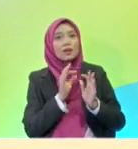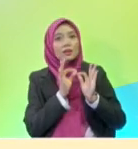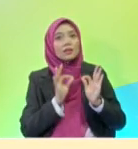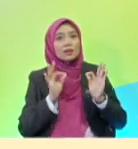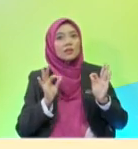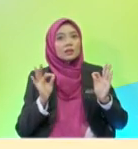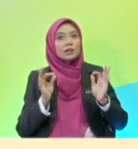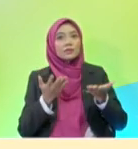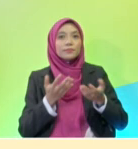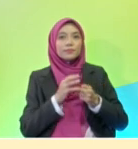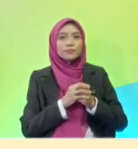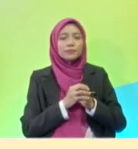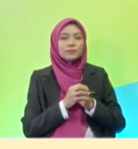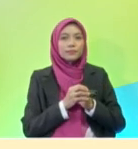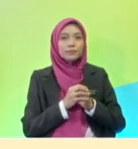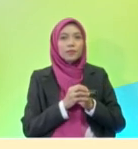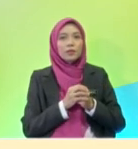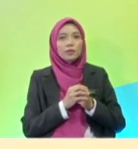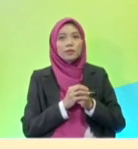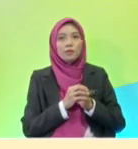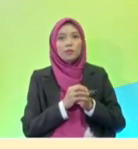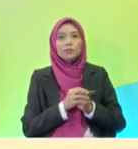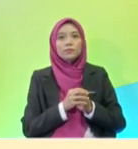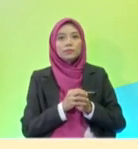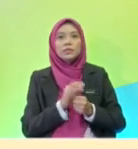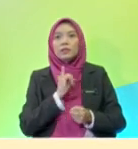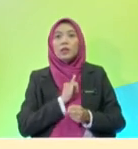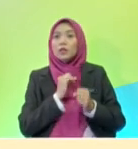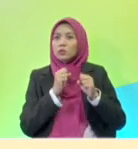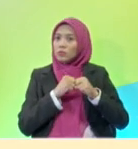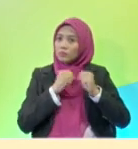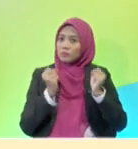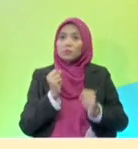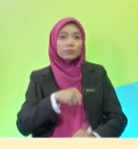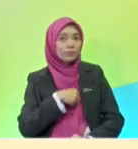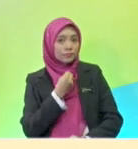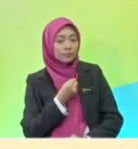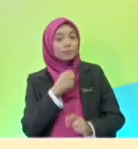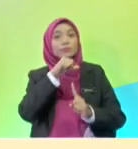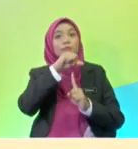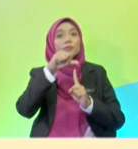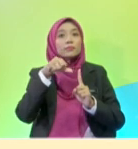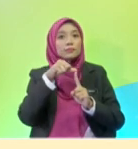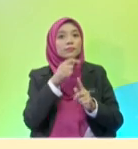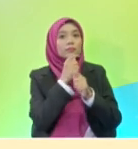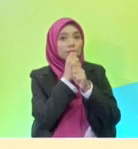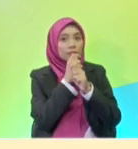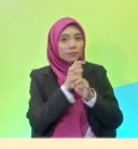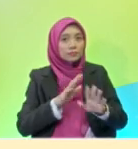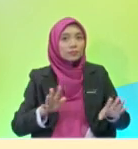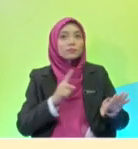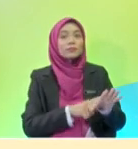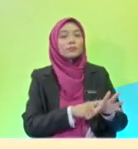Oke saya sungguh sereno apabila tinggal di kampung Ayah ini betul